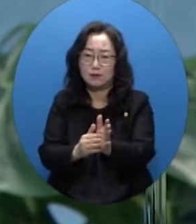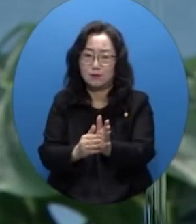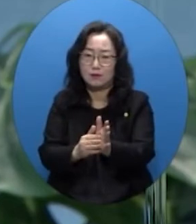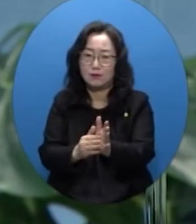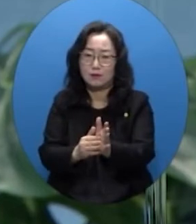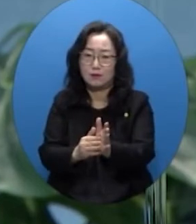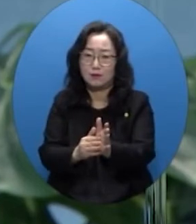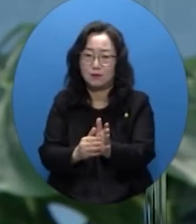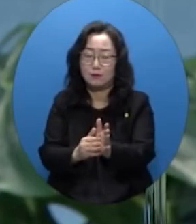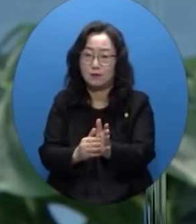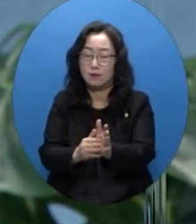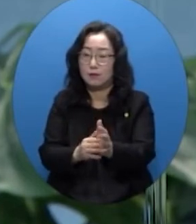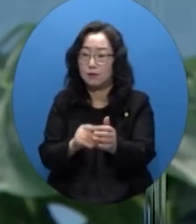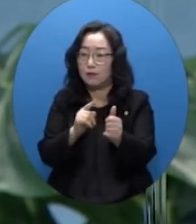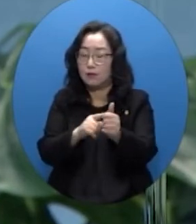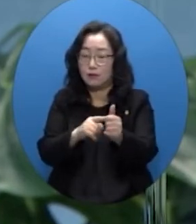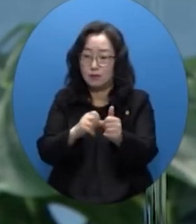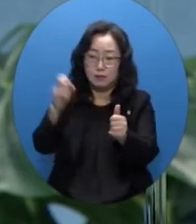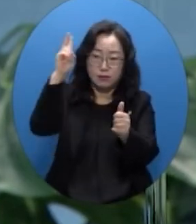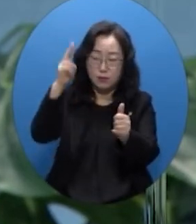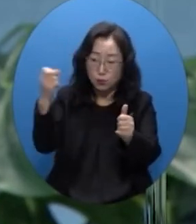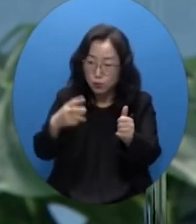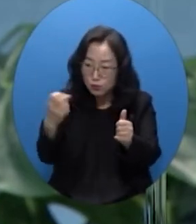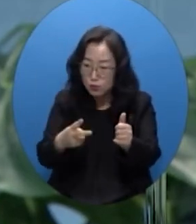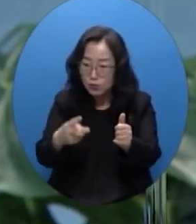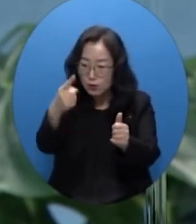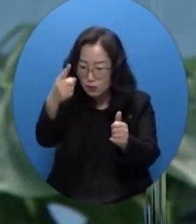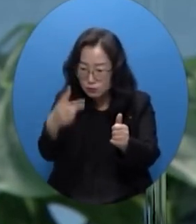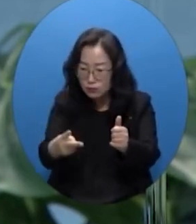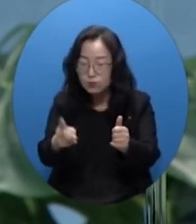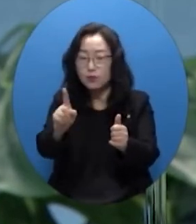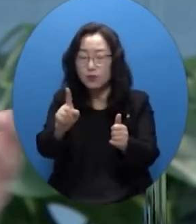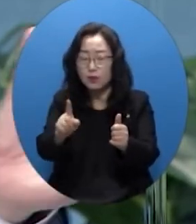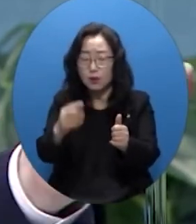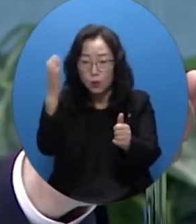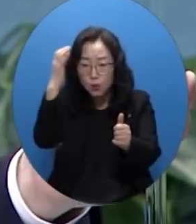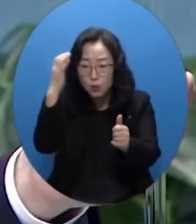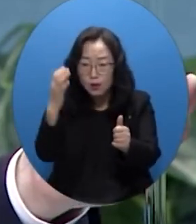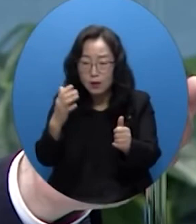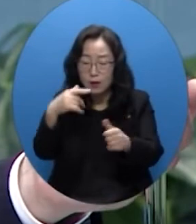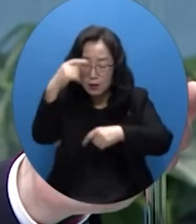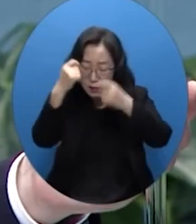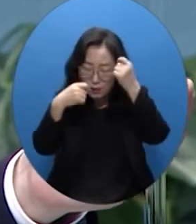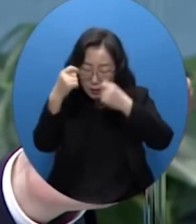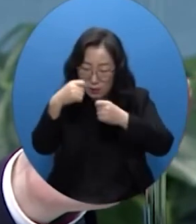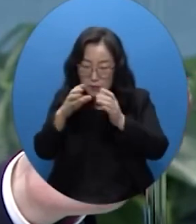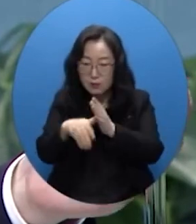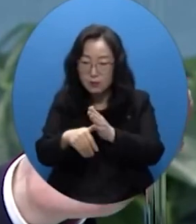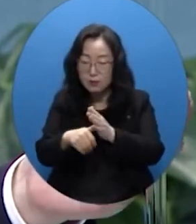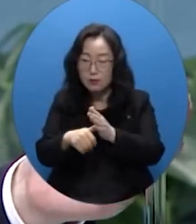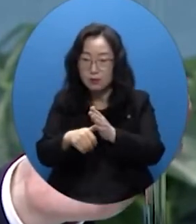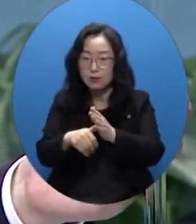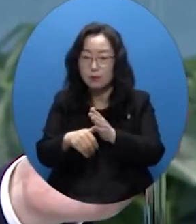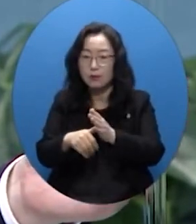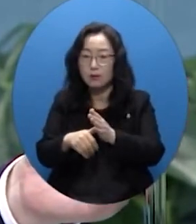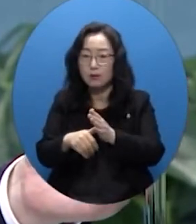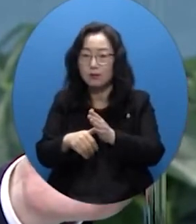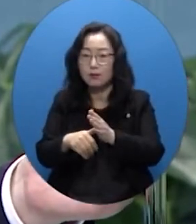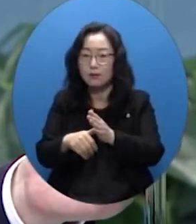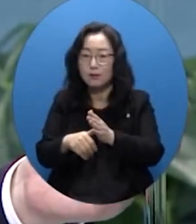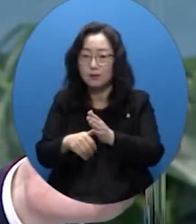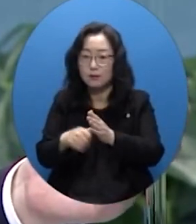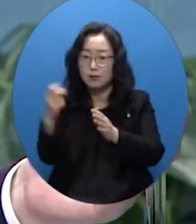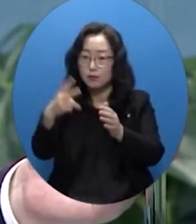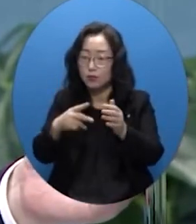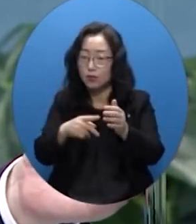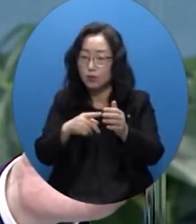왜 내게 이런 권한이 계셨다고 합니까 스터 매장 겠는데 자기 고국의